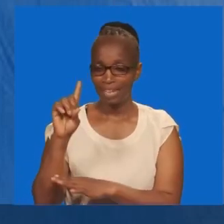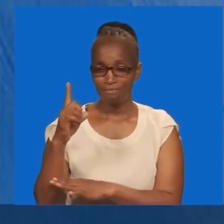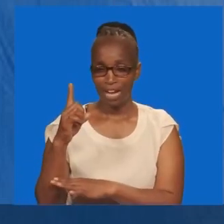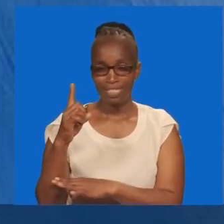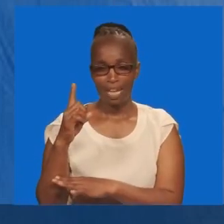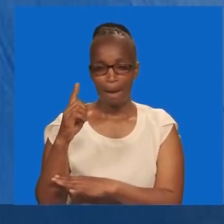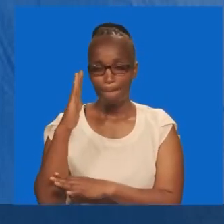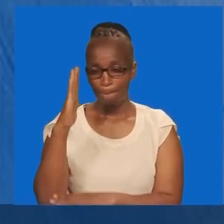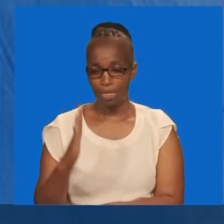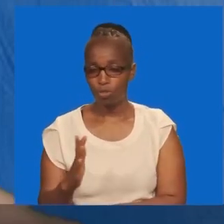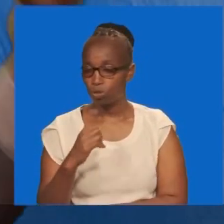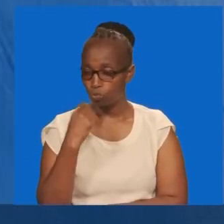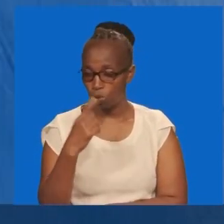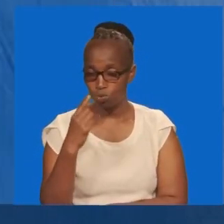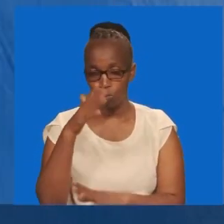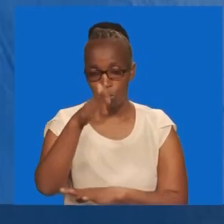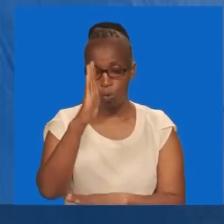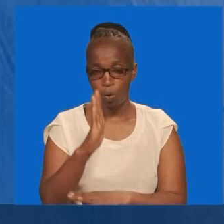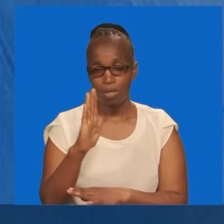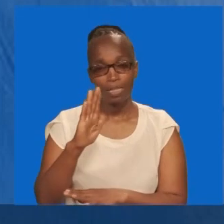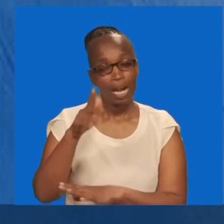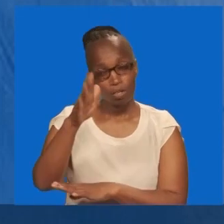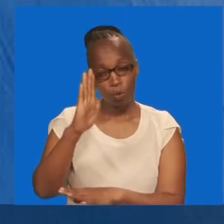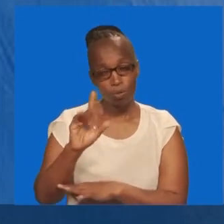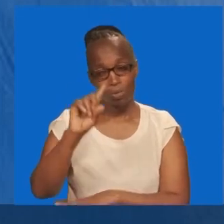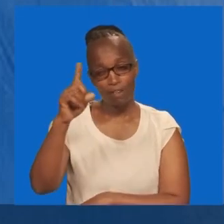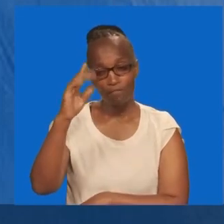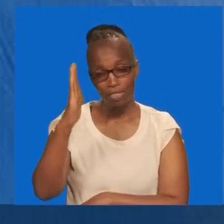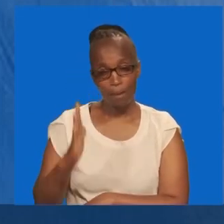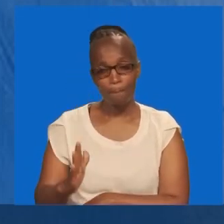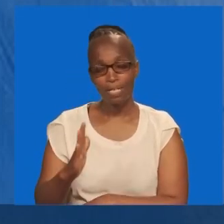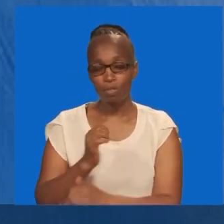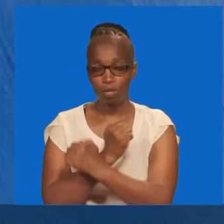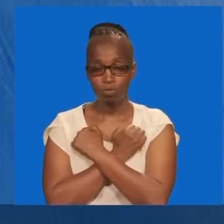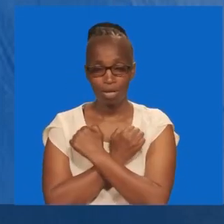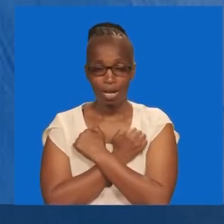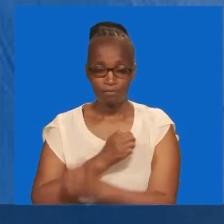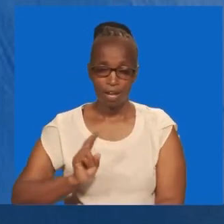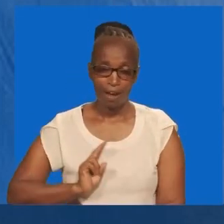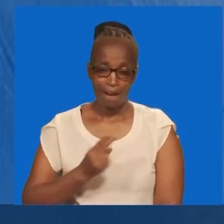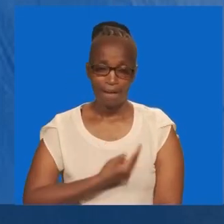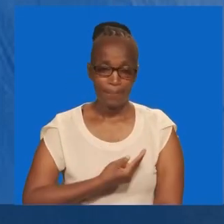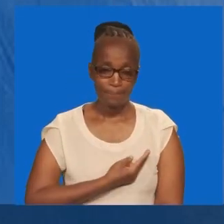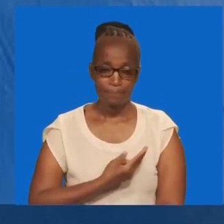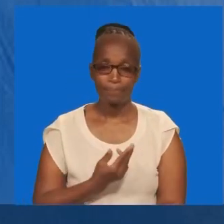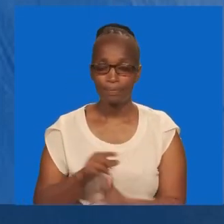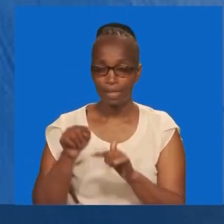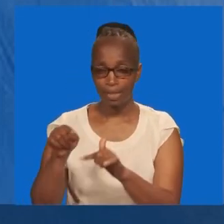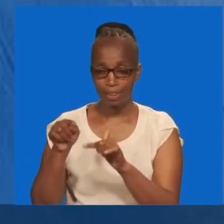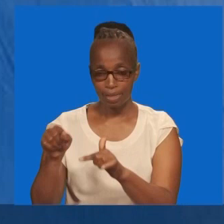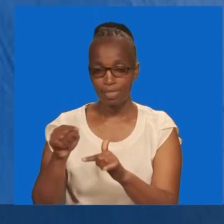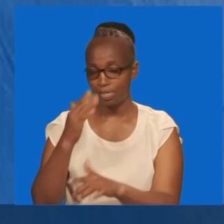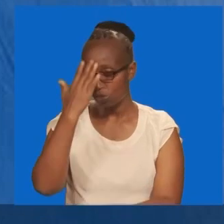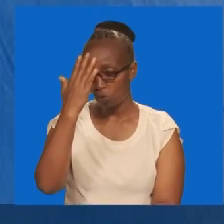chanzo cha upendo ni Mungu, na Mungu ndiye alikuwa wa kwanza kutupenda hata wakati tulikuwa hatupendeki.